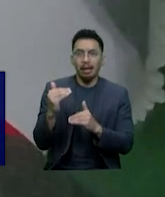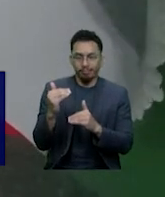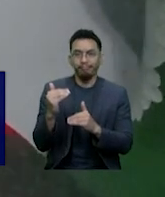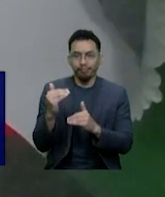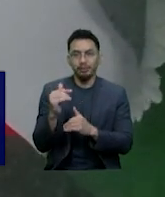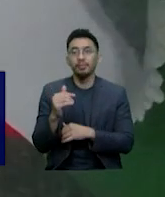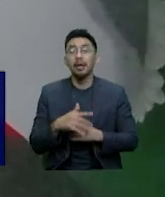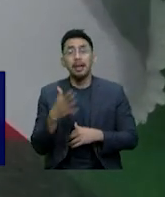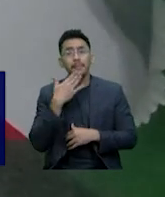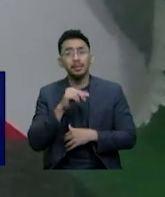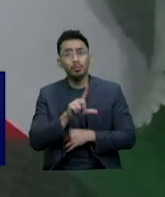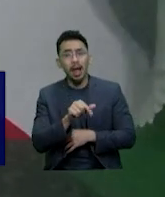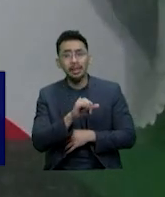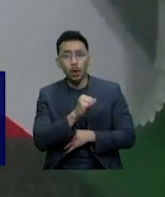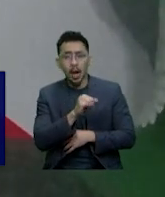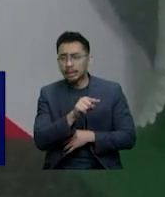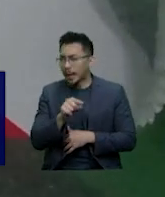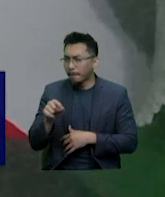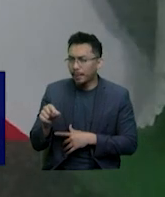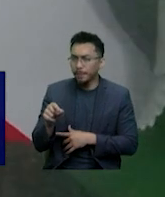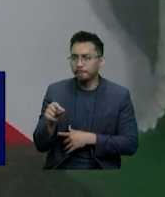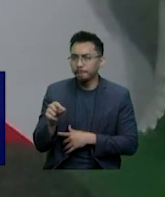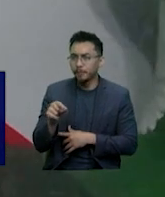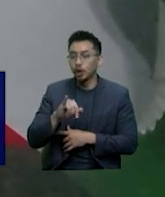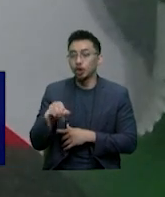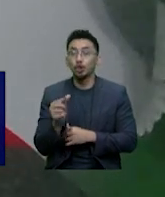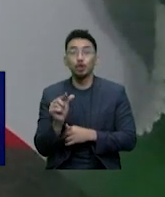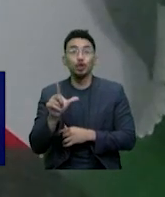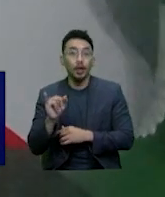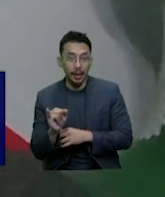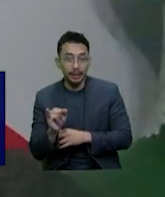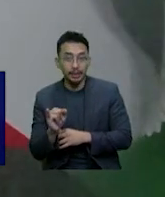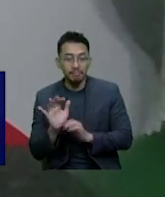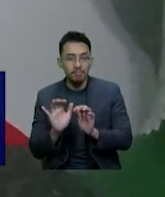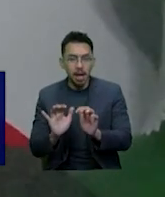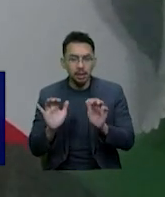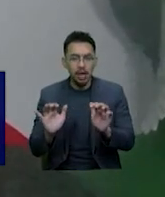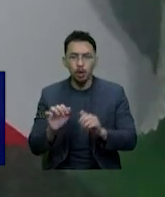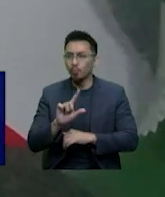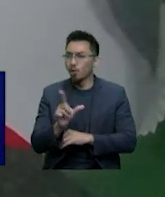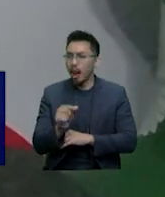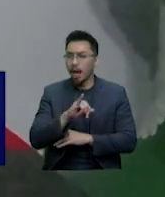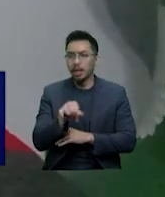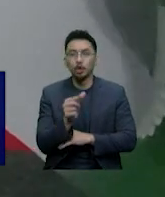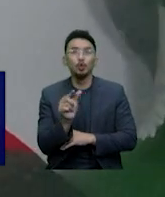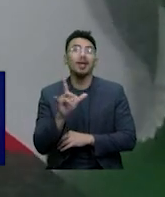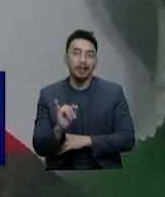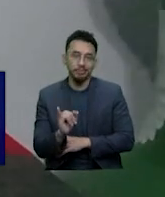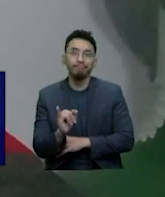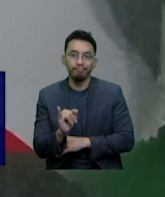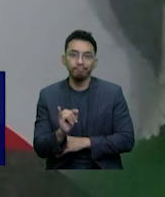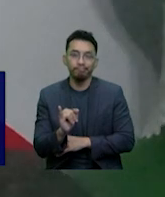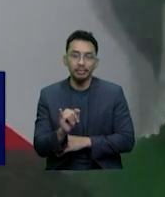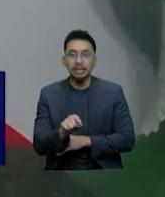dari Januari sampai dengan bulan Juli. Yang paling banyak itu di bulan Juli ya, sampai